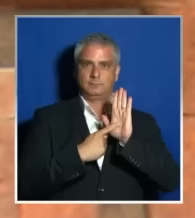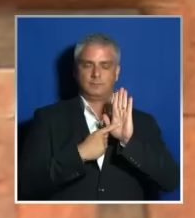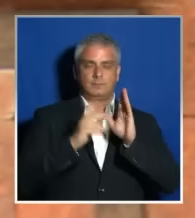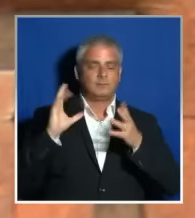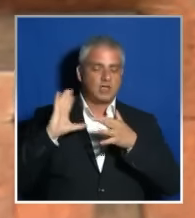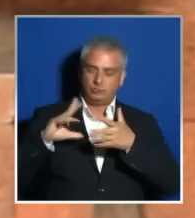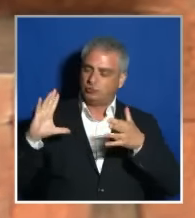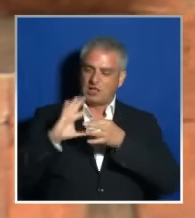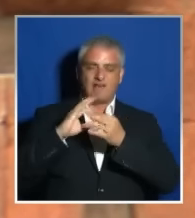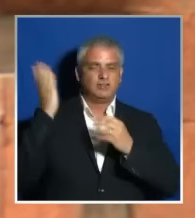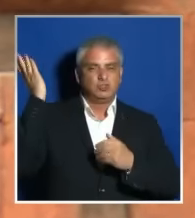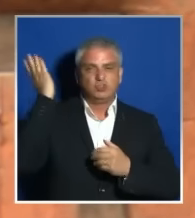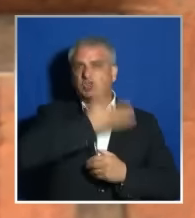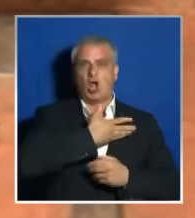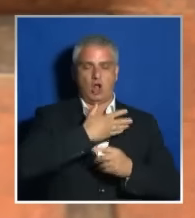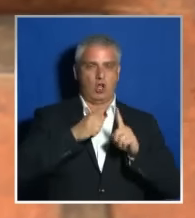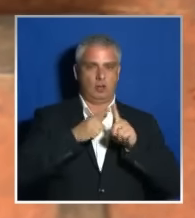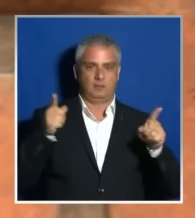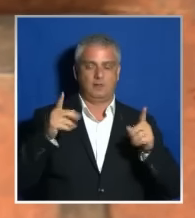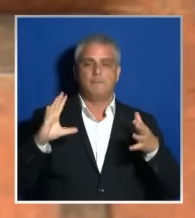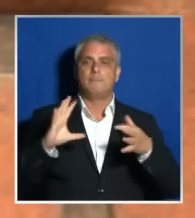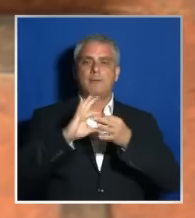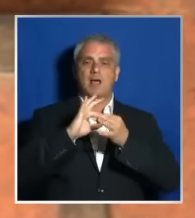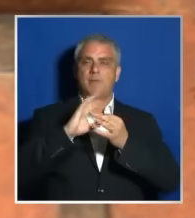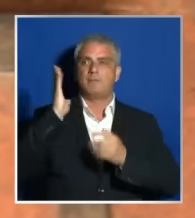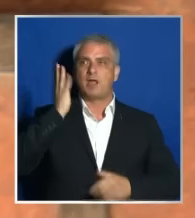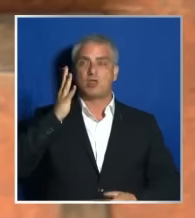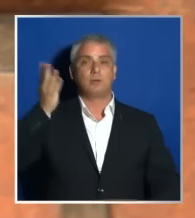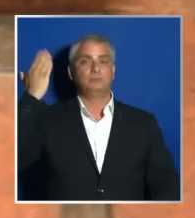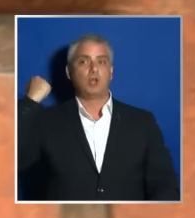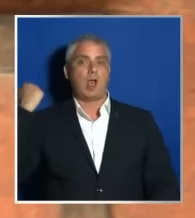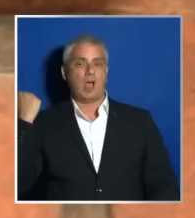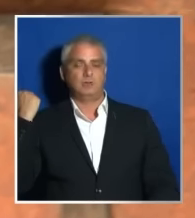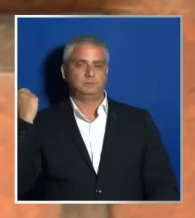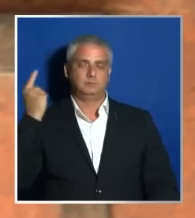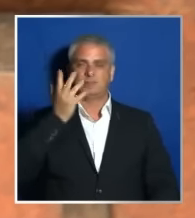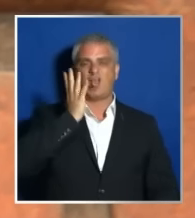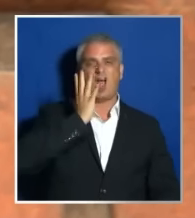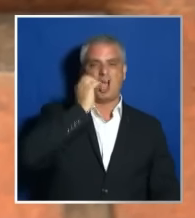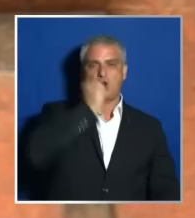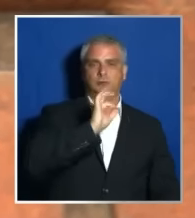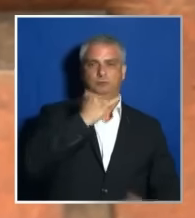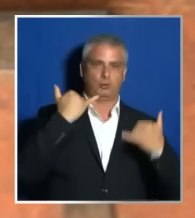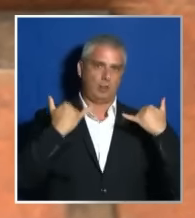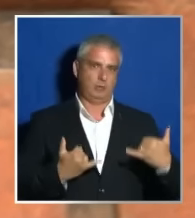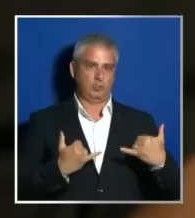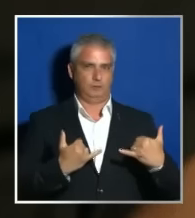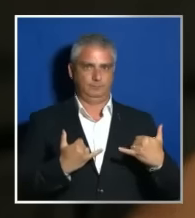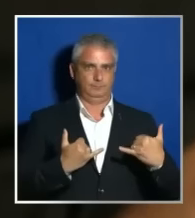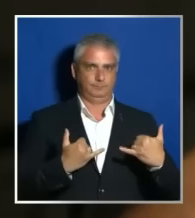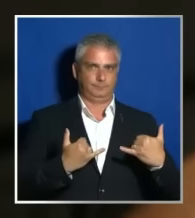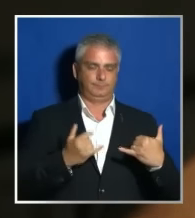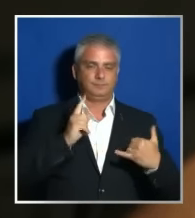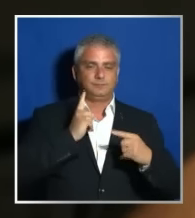קו ישר שחור משחור מחבר בין הצוררים של אז לצוררים של היום.